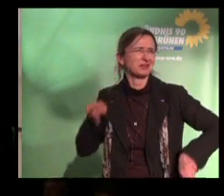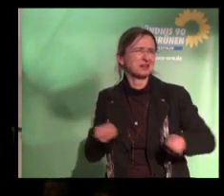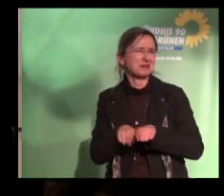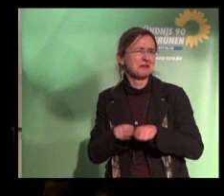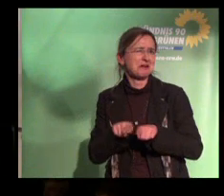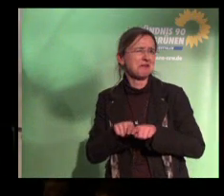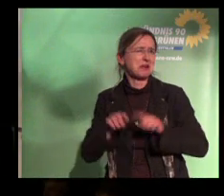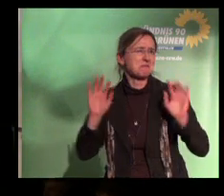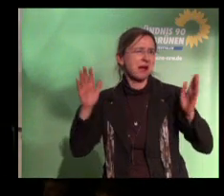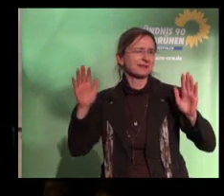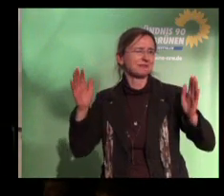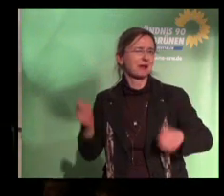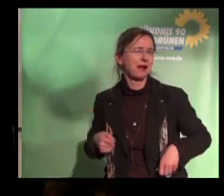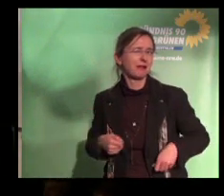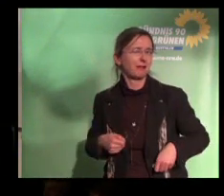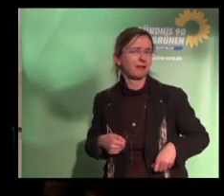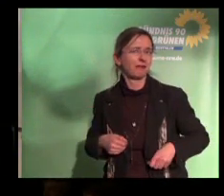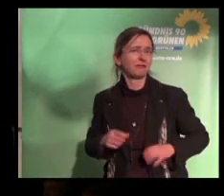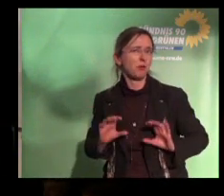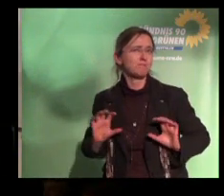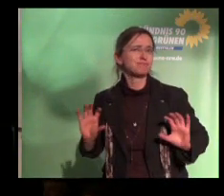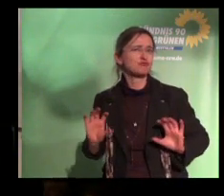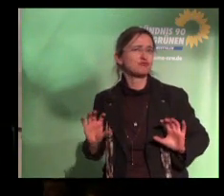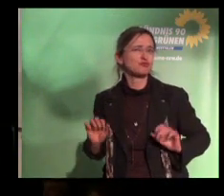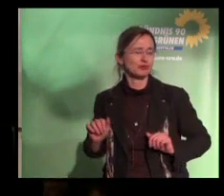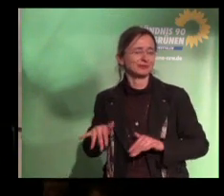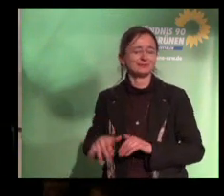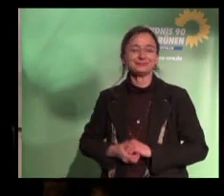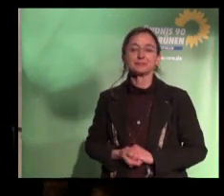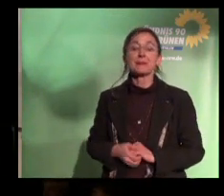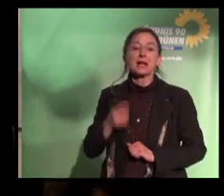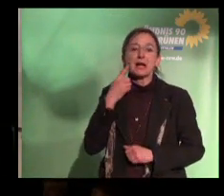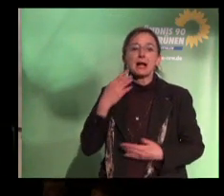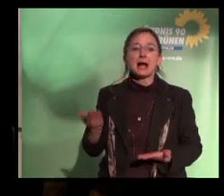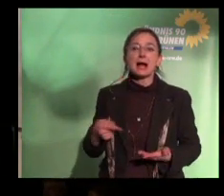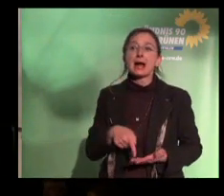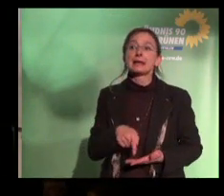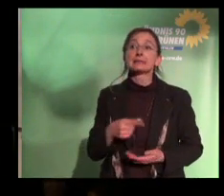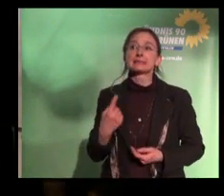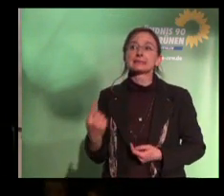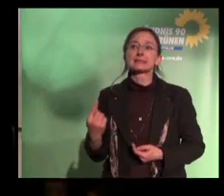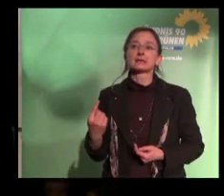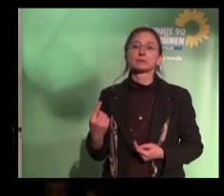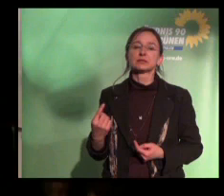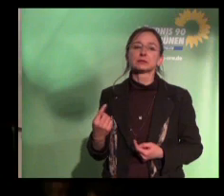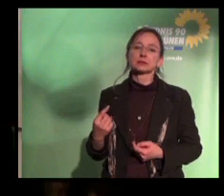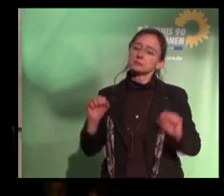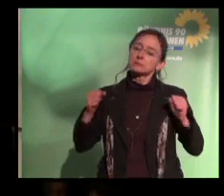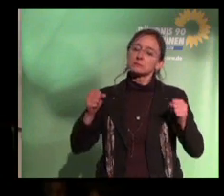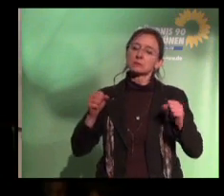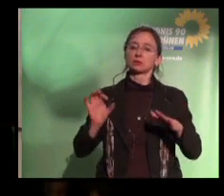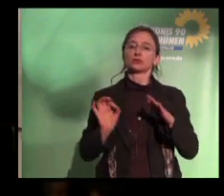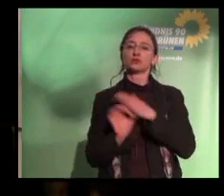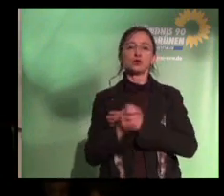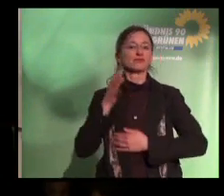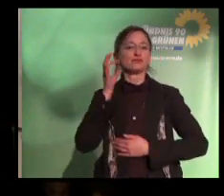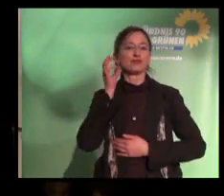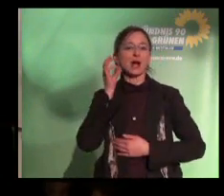Also Christina Schröder, die setzt sich ja für Frauen in Führungspositionen ein, und zwar